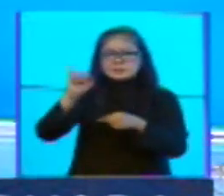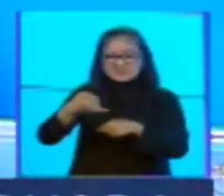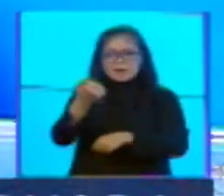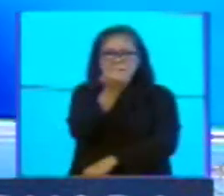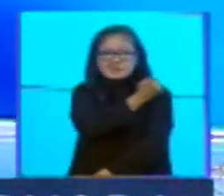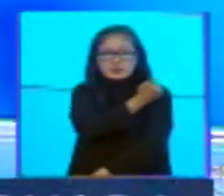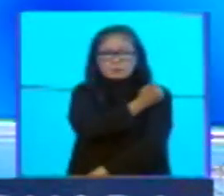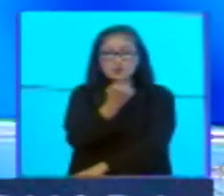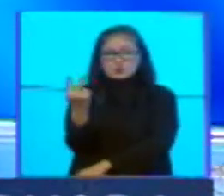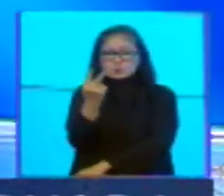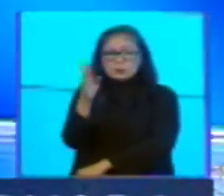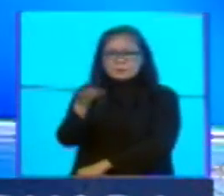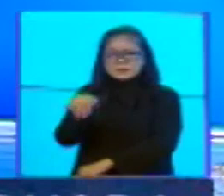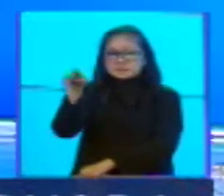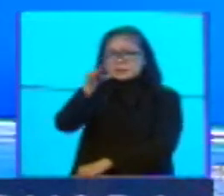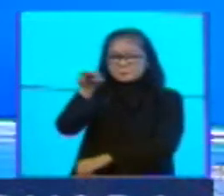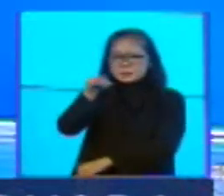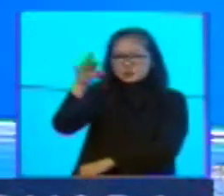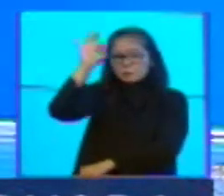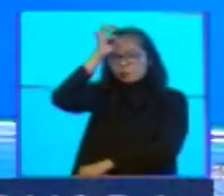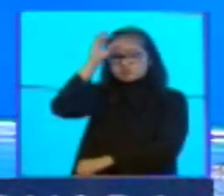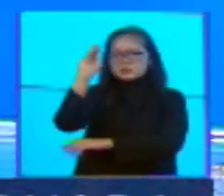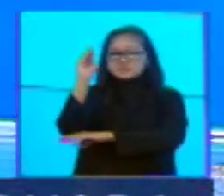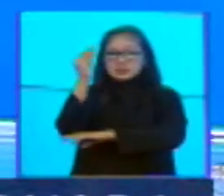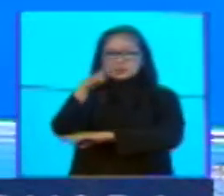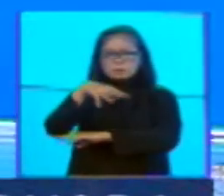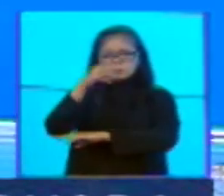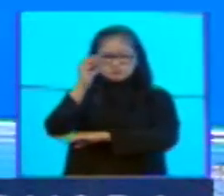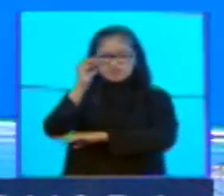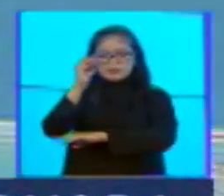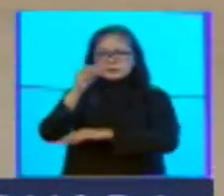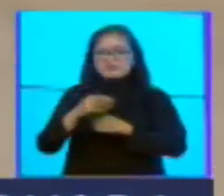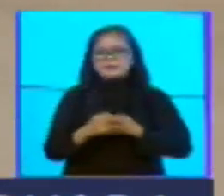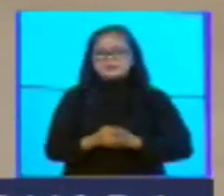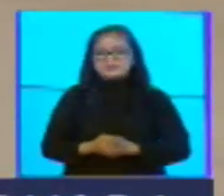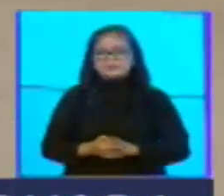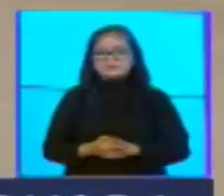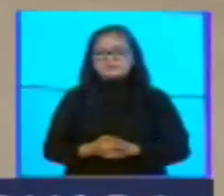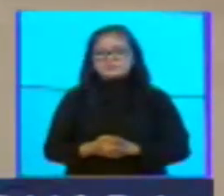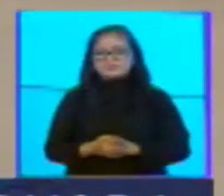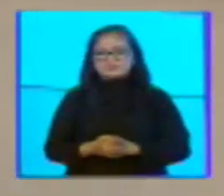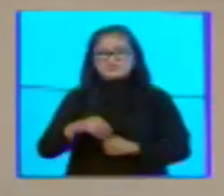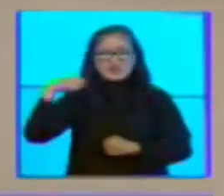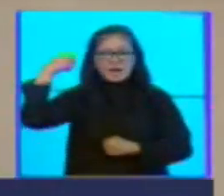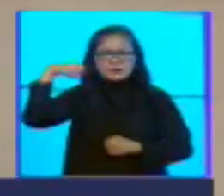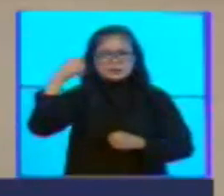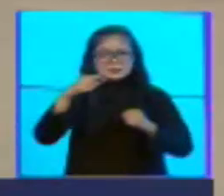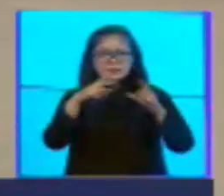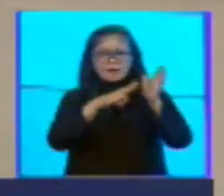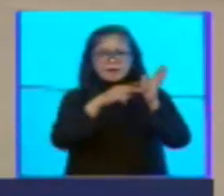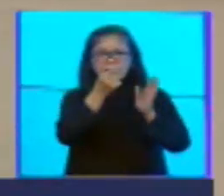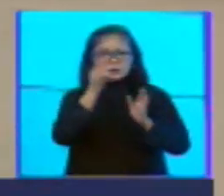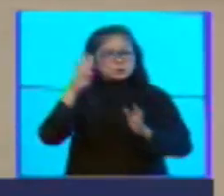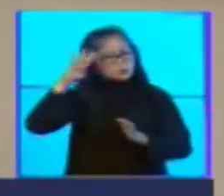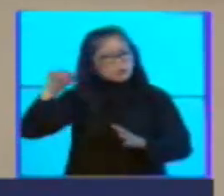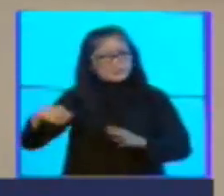narkoba. Keduanya masih diperiksa di Mapolres Jakarta Pusat. Pemirsa, artis berinisial NR dan sang suami AB